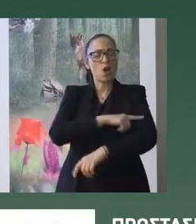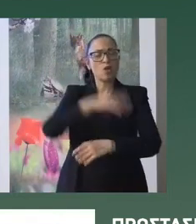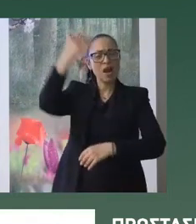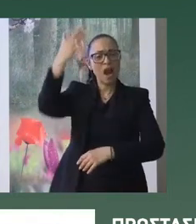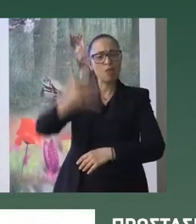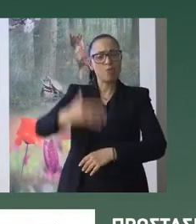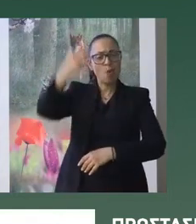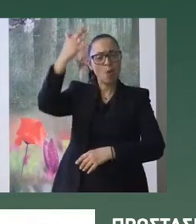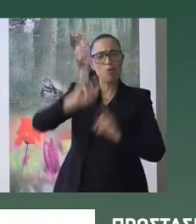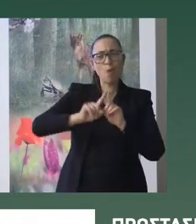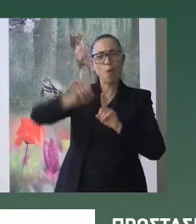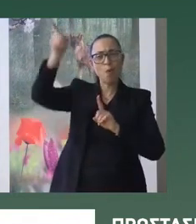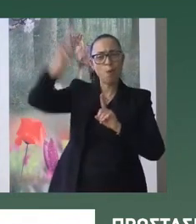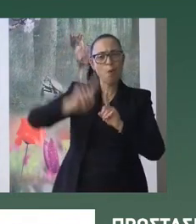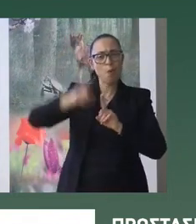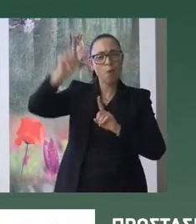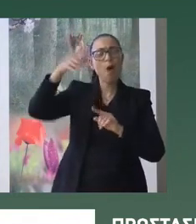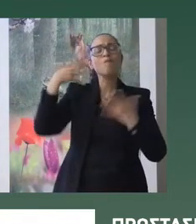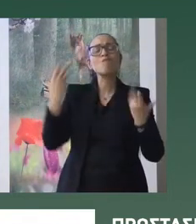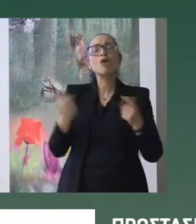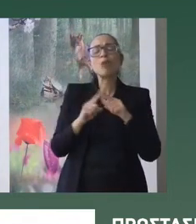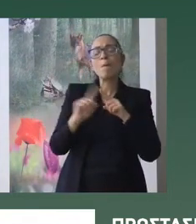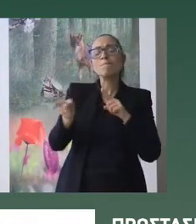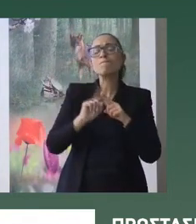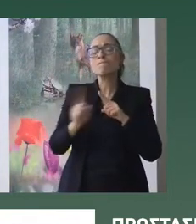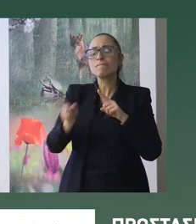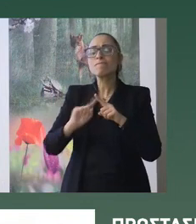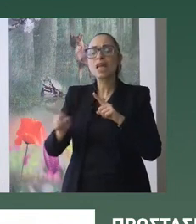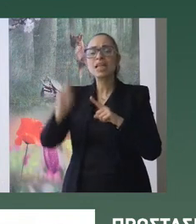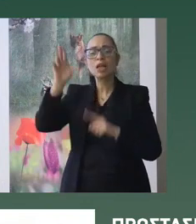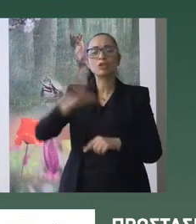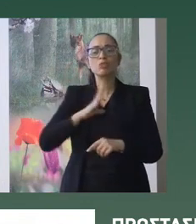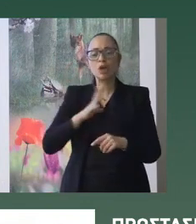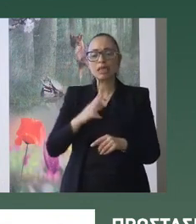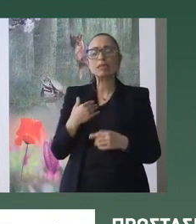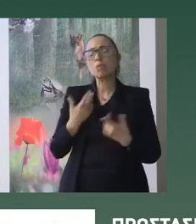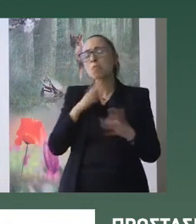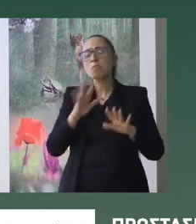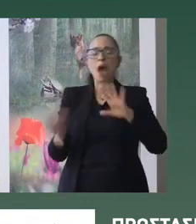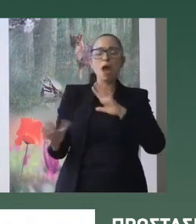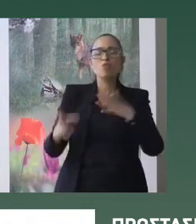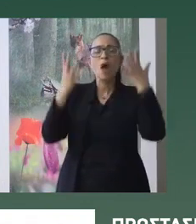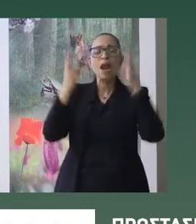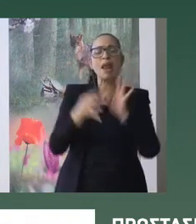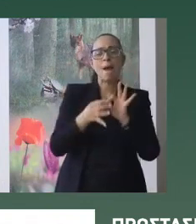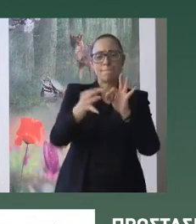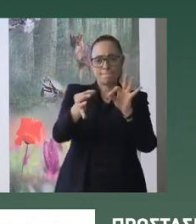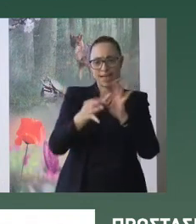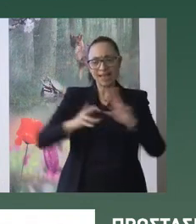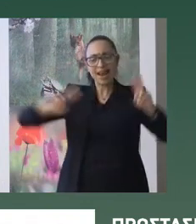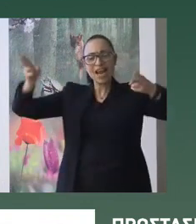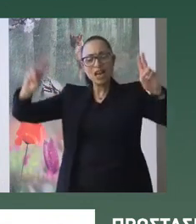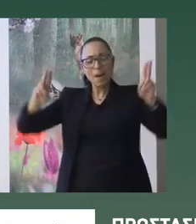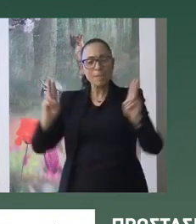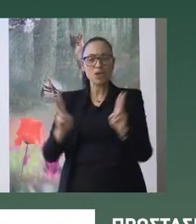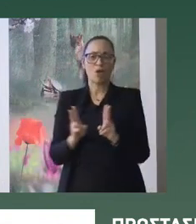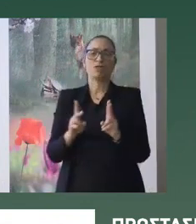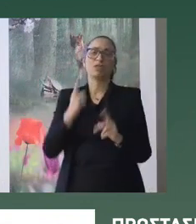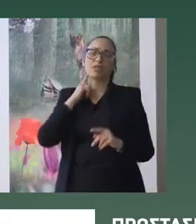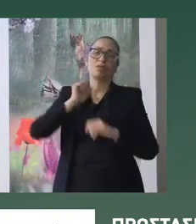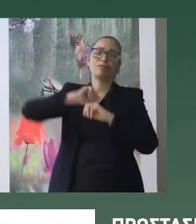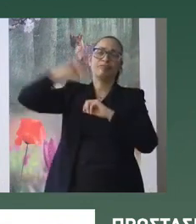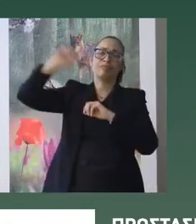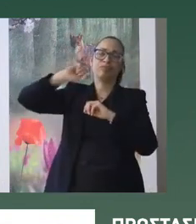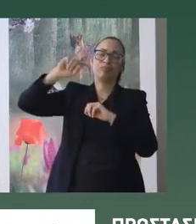τα απλά μέτρα που μπορεί να κάνει ένας πολίτης. Έχω συνοψίσει 9 μέτρα για να μειώσει την κατανάλωση ενέργειας και να βοηθήσει τη μείωση των